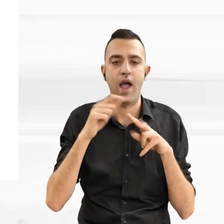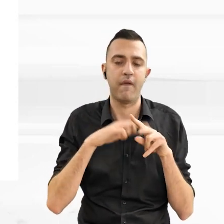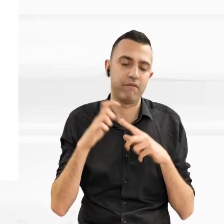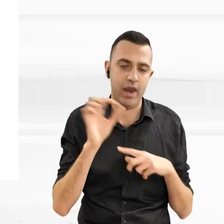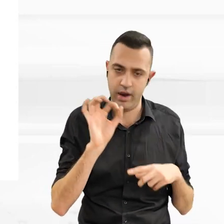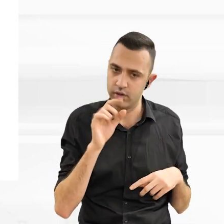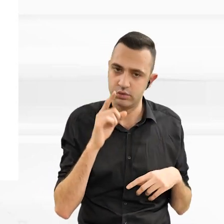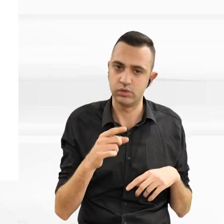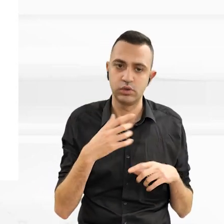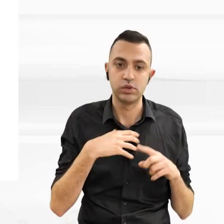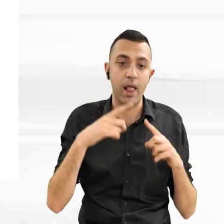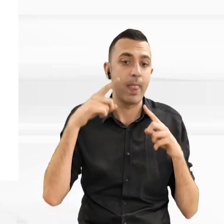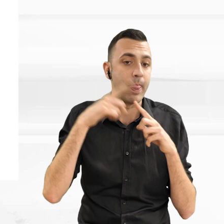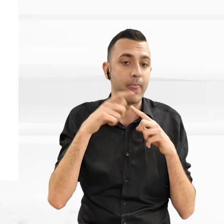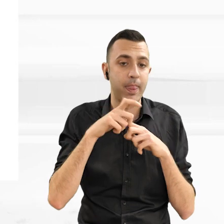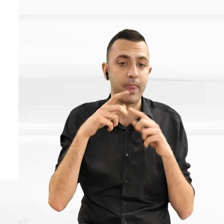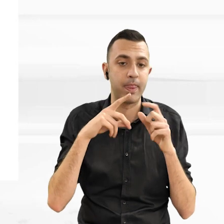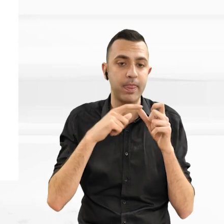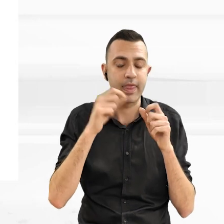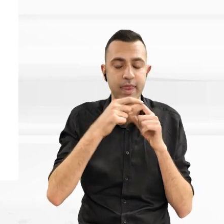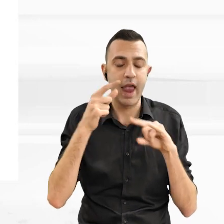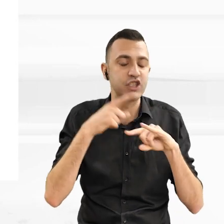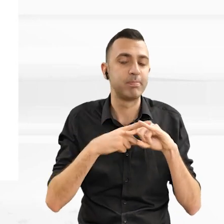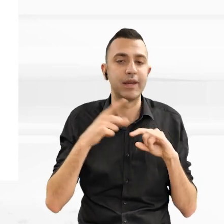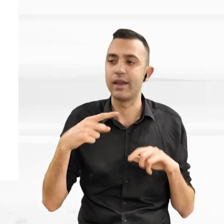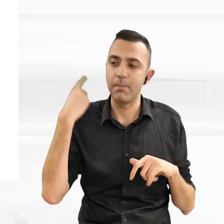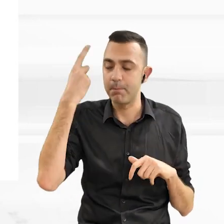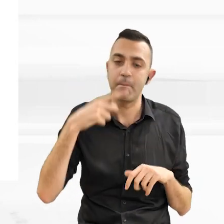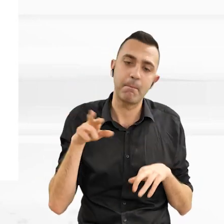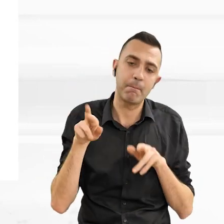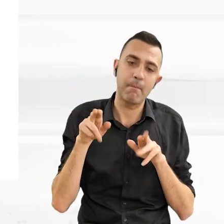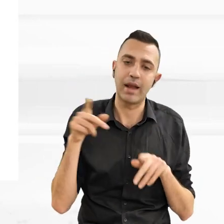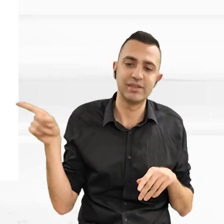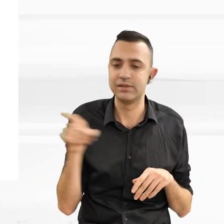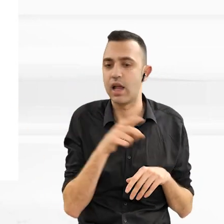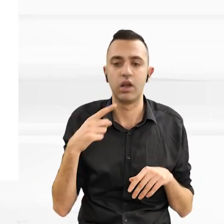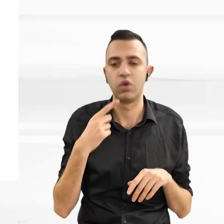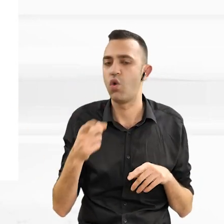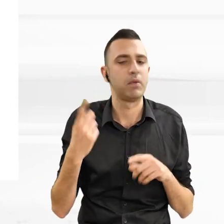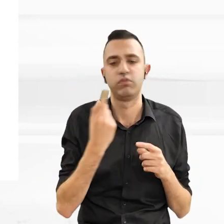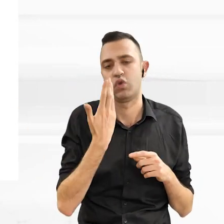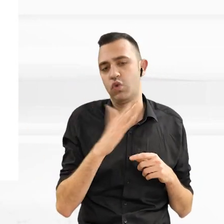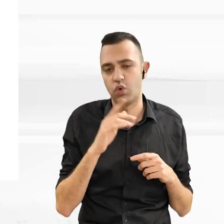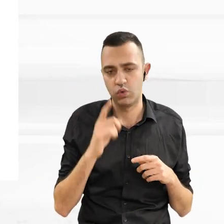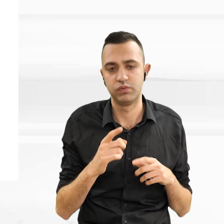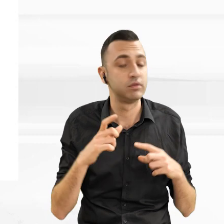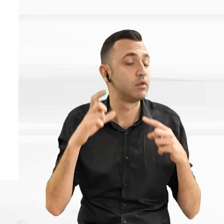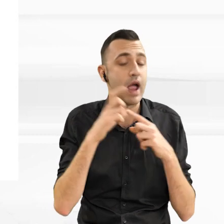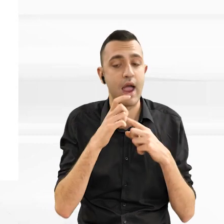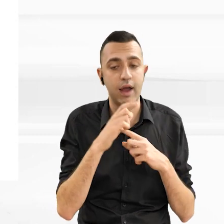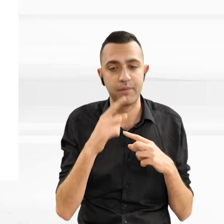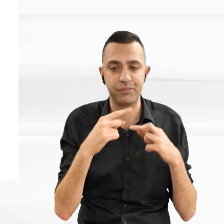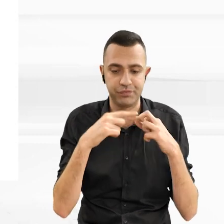teşvik sanatından yararlanıldı teşvik yani benzetme sanatından yararlanılmış arkadaşlar bakalım el